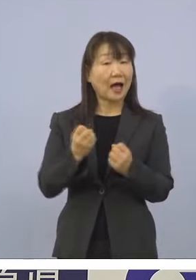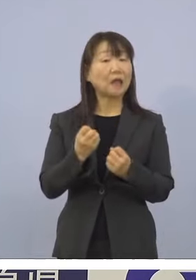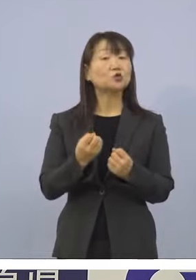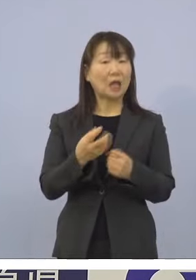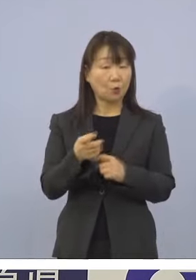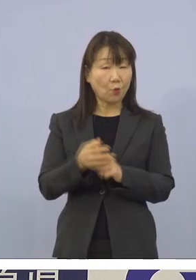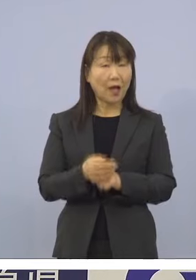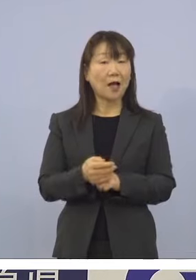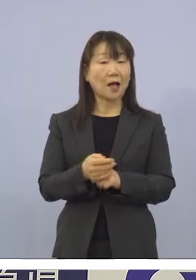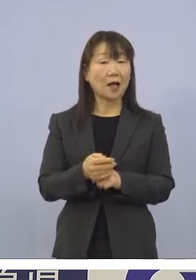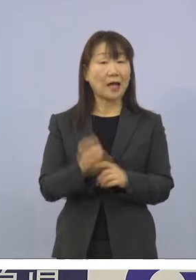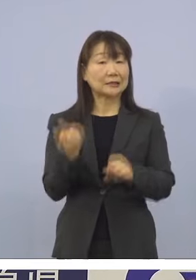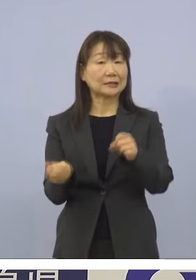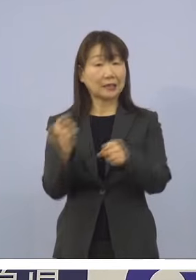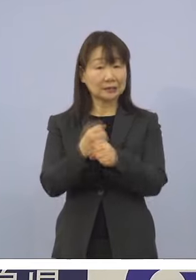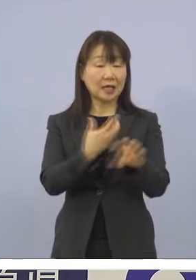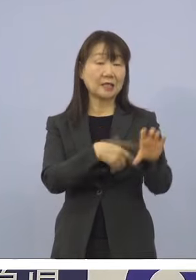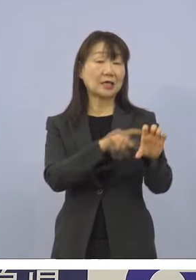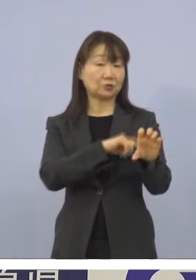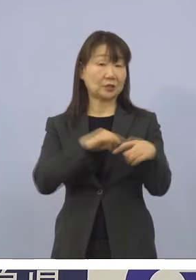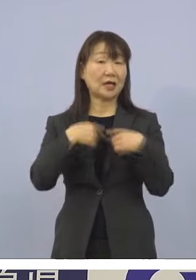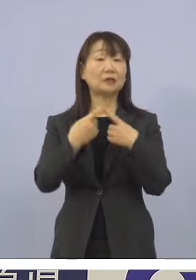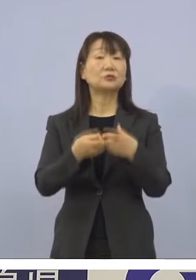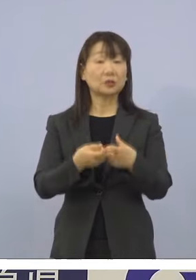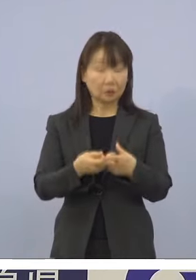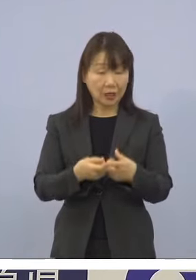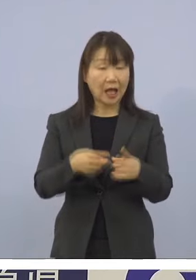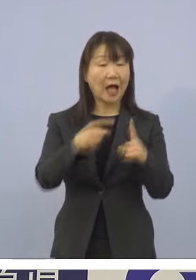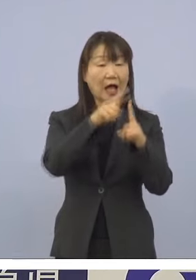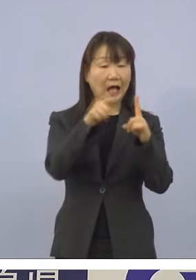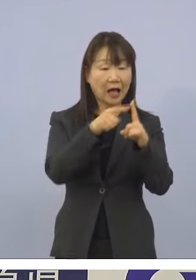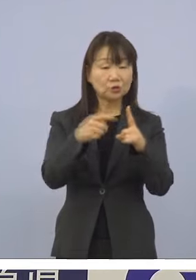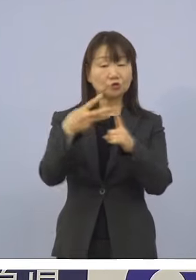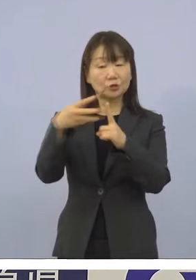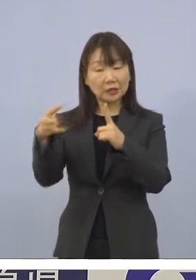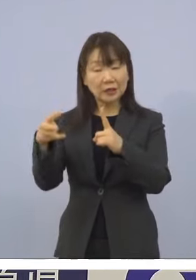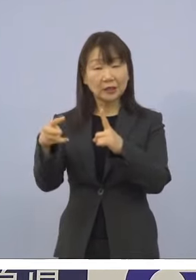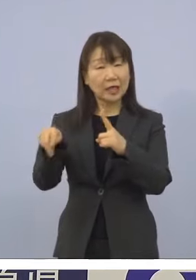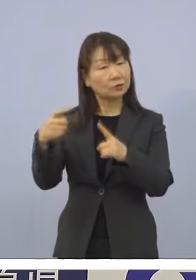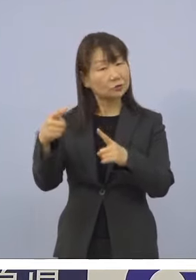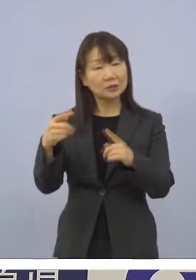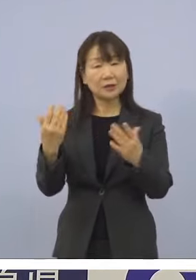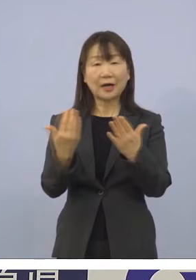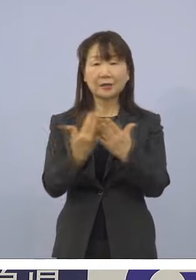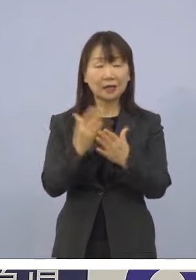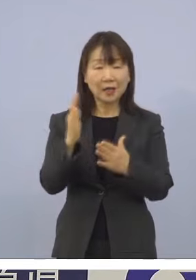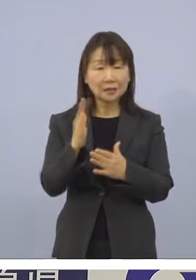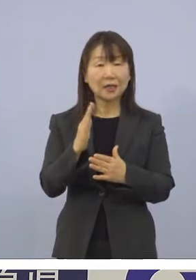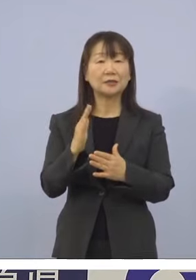ね、その 年限が長いと RE100 にならないとか、まあ、こういったことも